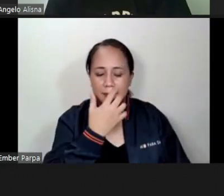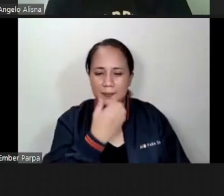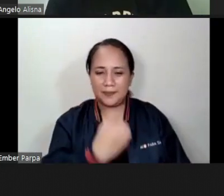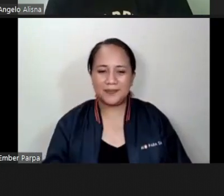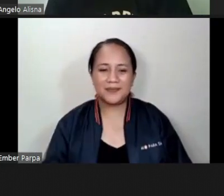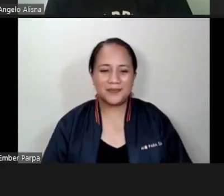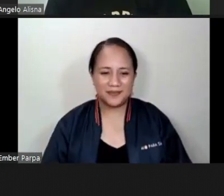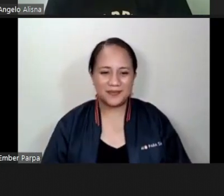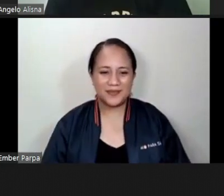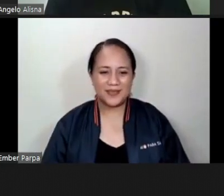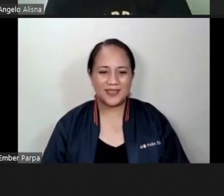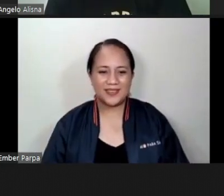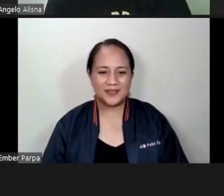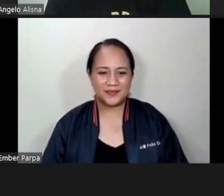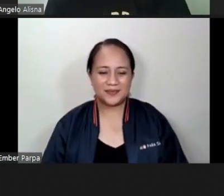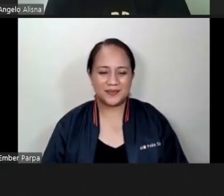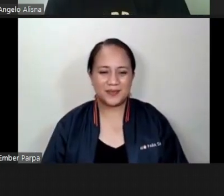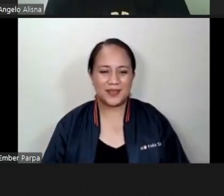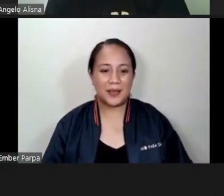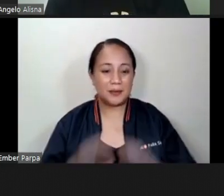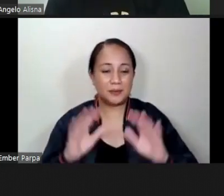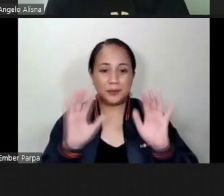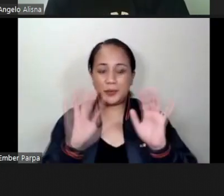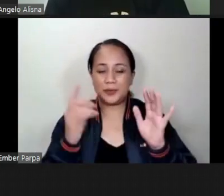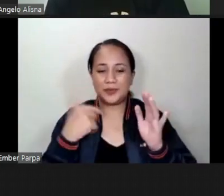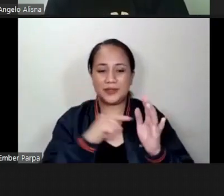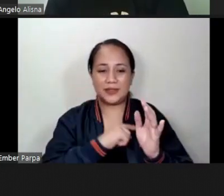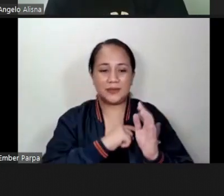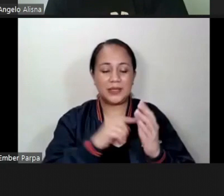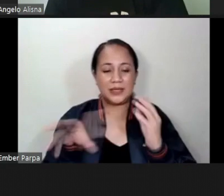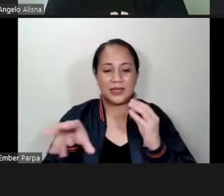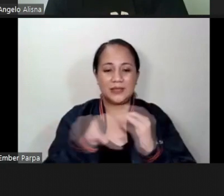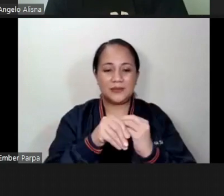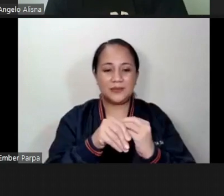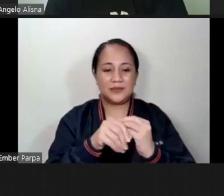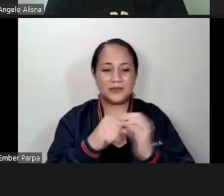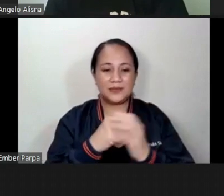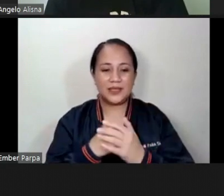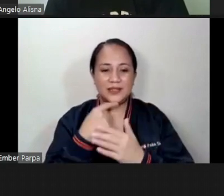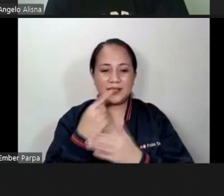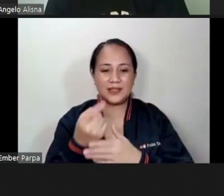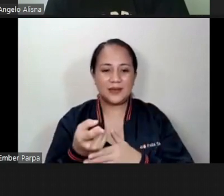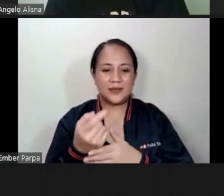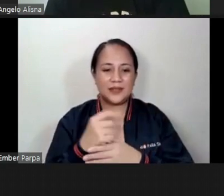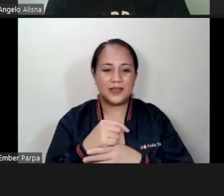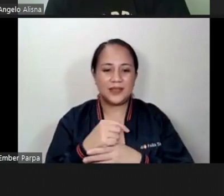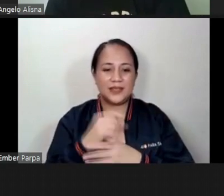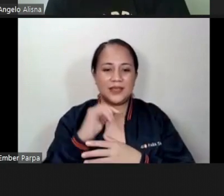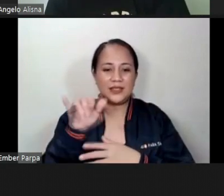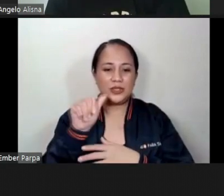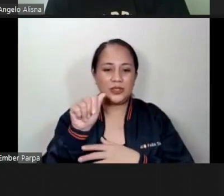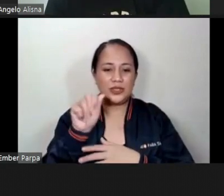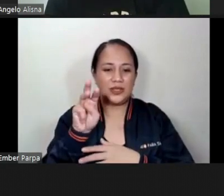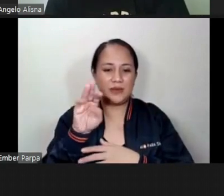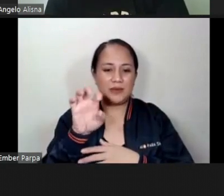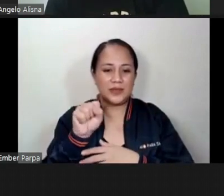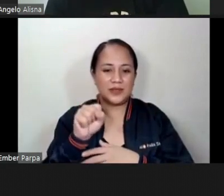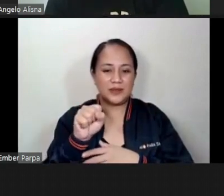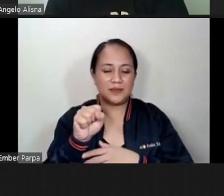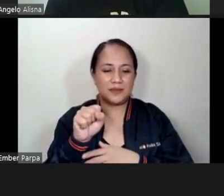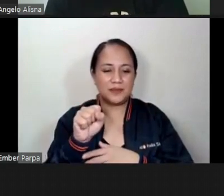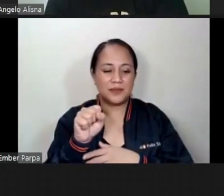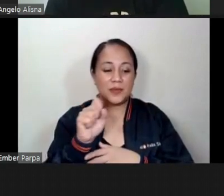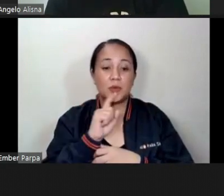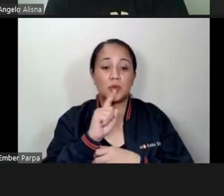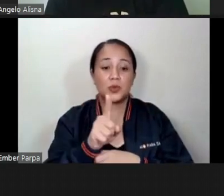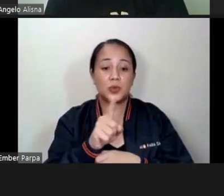Ayan, isang makabatang araw po sa ating lahat. So in addition sa sinabi ni Kuya James, so sa katunayan, isa